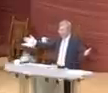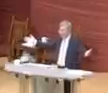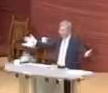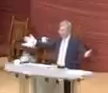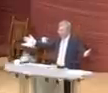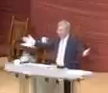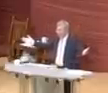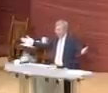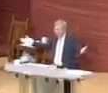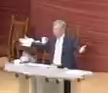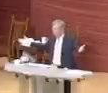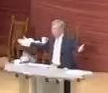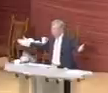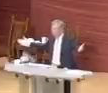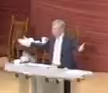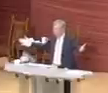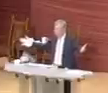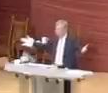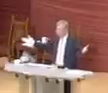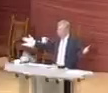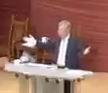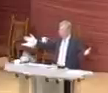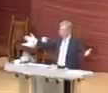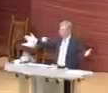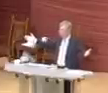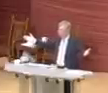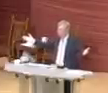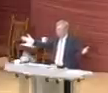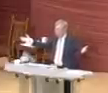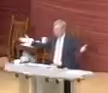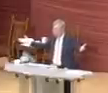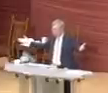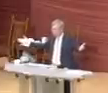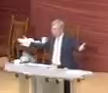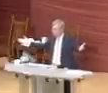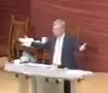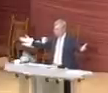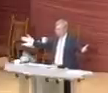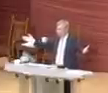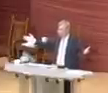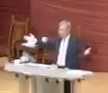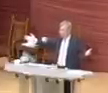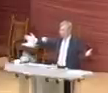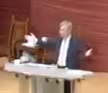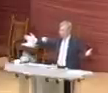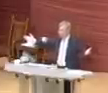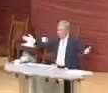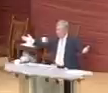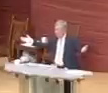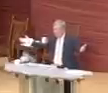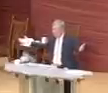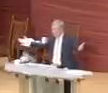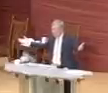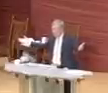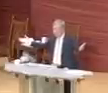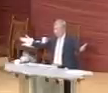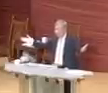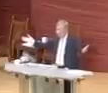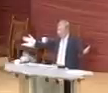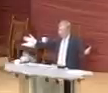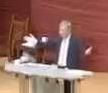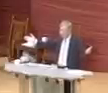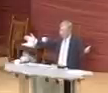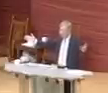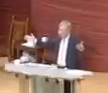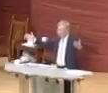사랑하는 성도들의 심령, 주님의 주관하신 하나님의 손으로 주님